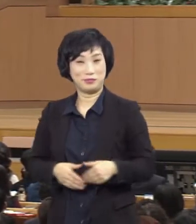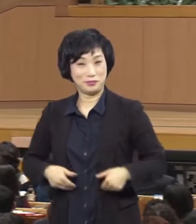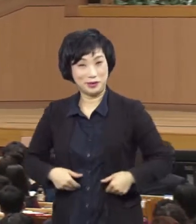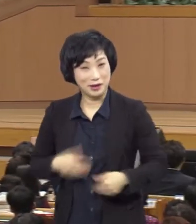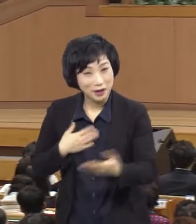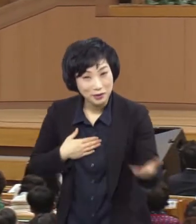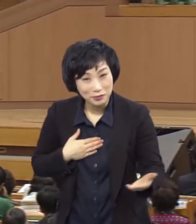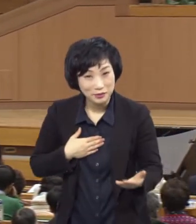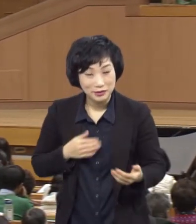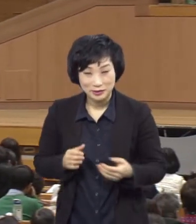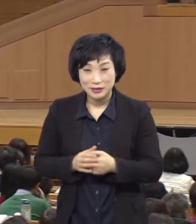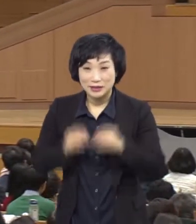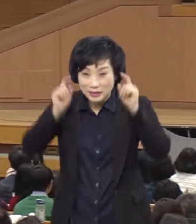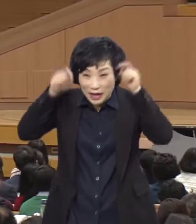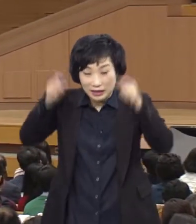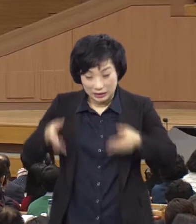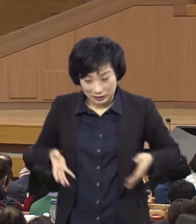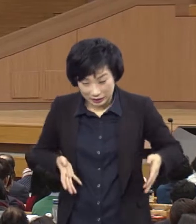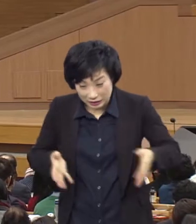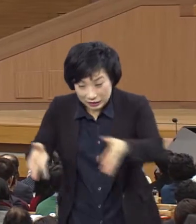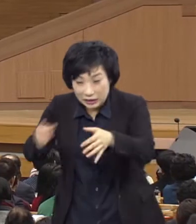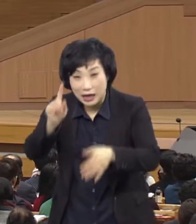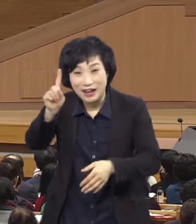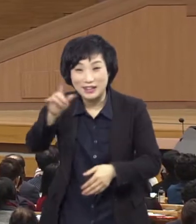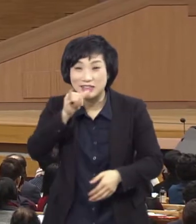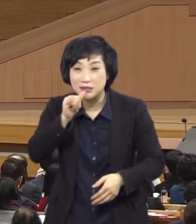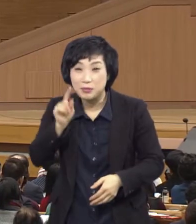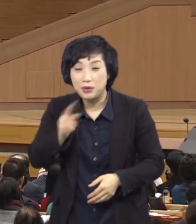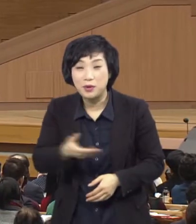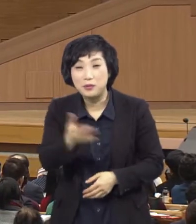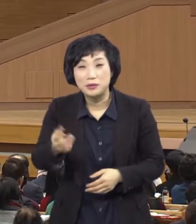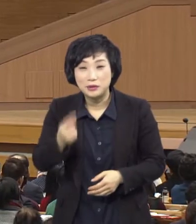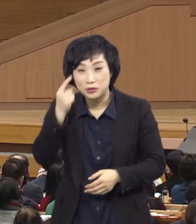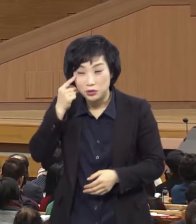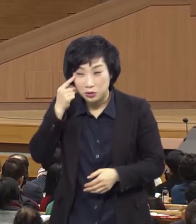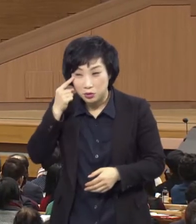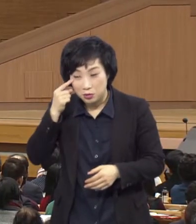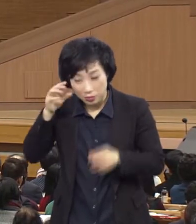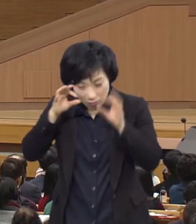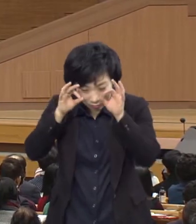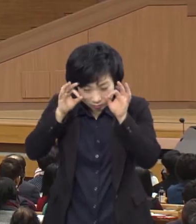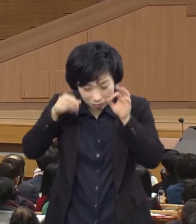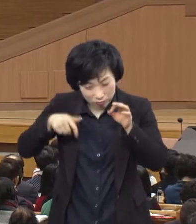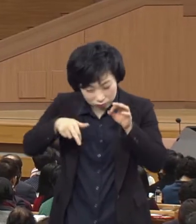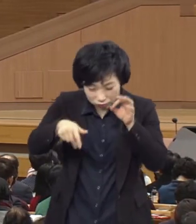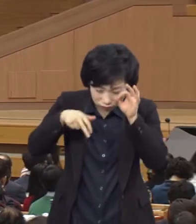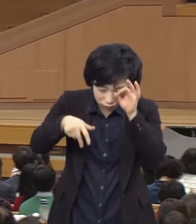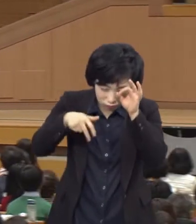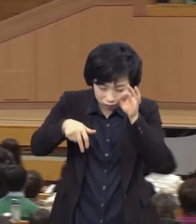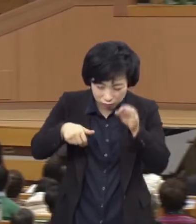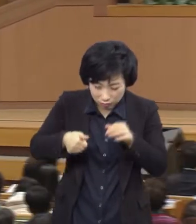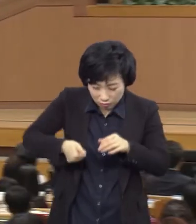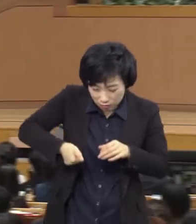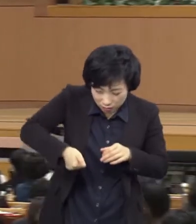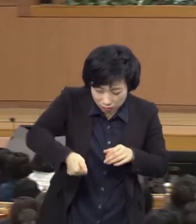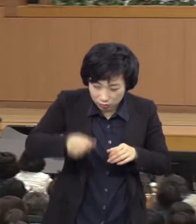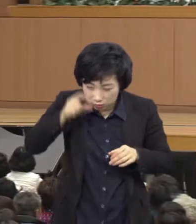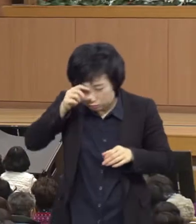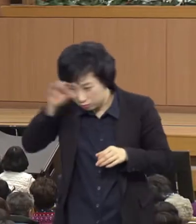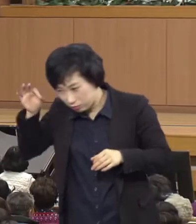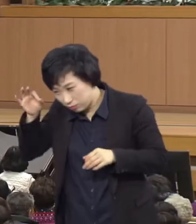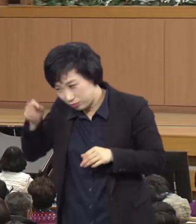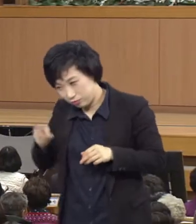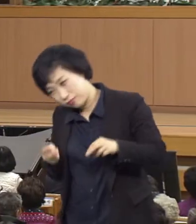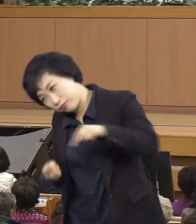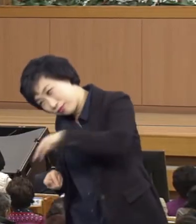길이 딱 하나 있는데 양의 길이 뭐냐? 눈이 길입니다. 가다가 눈이 이렇게 하면 이렇게 갑니다. 고개